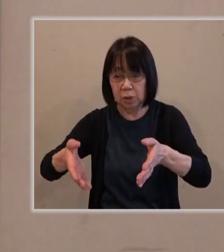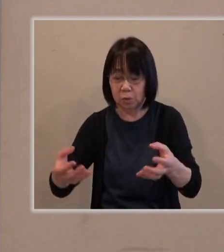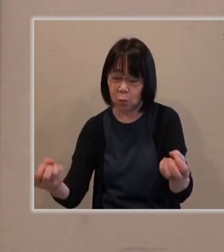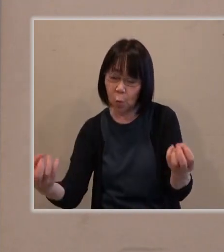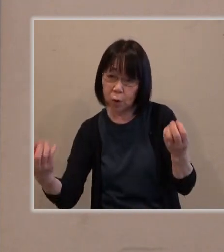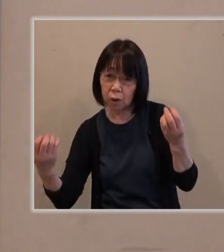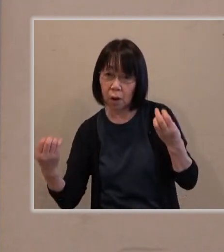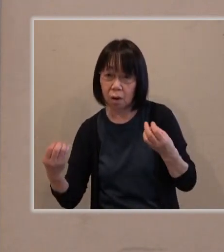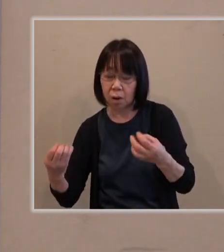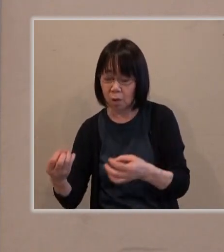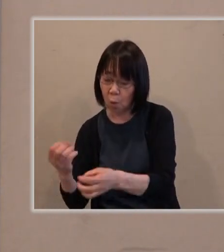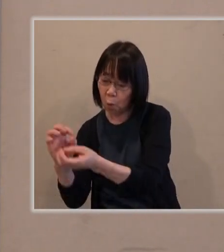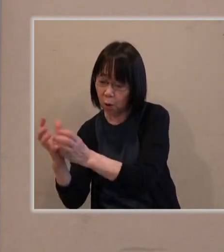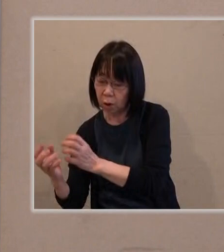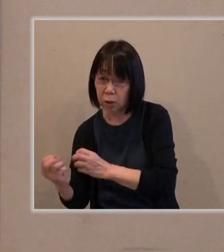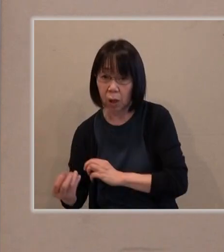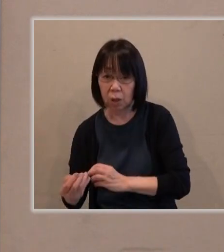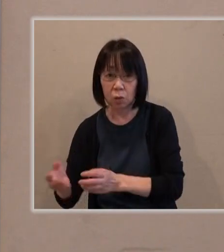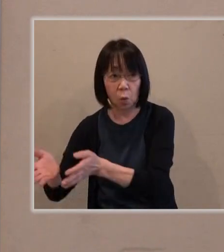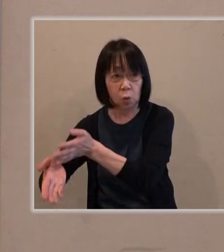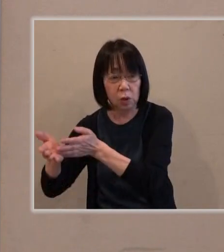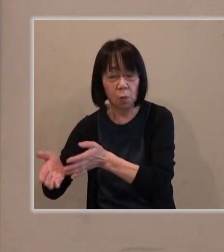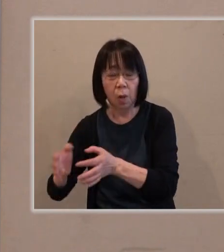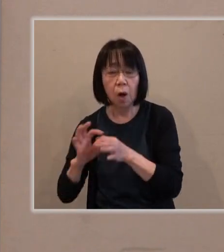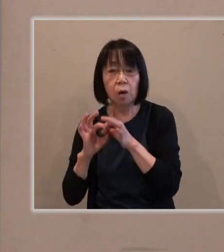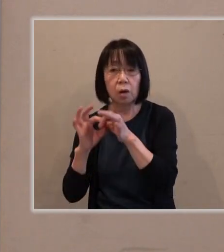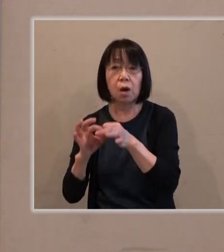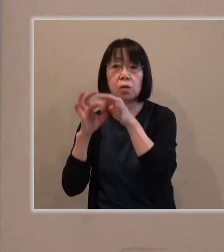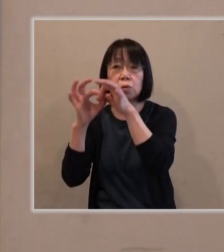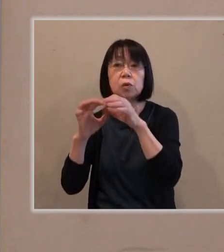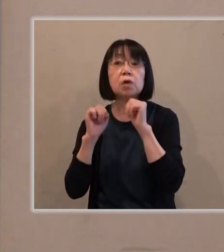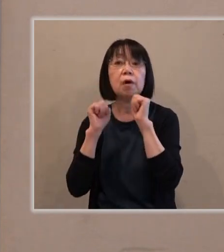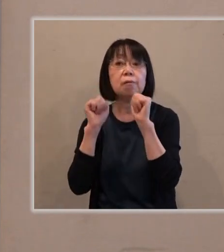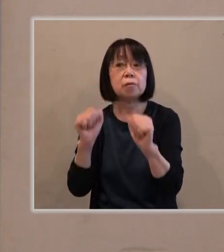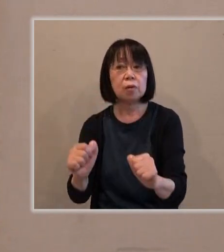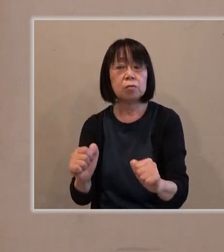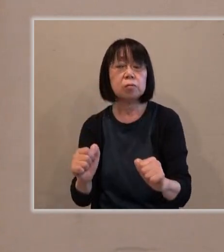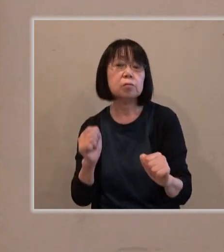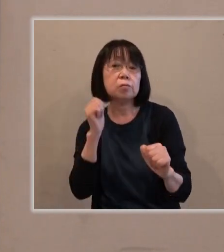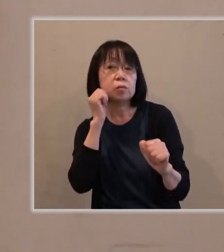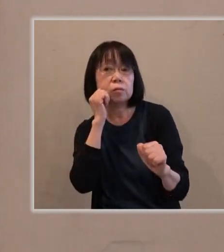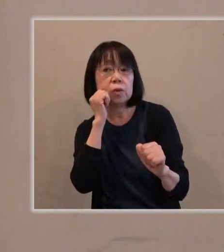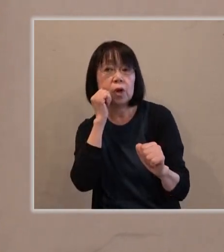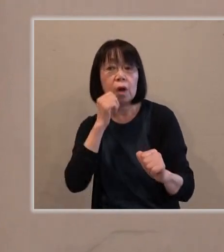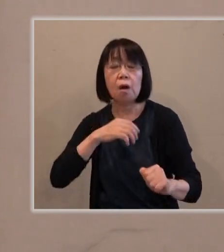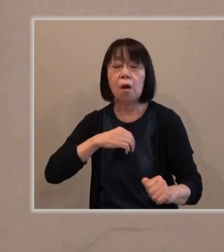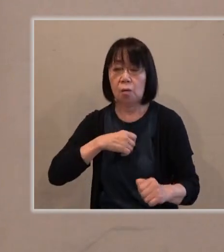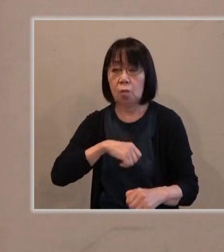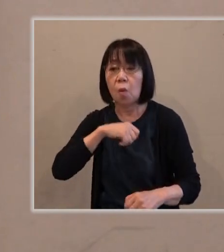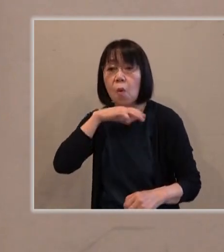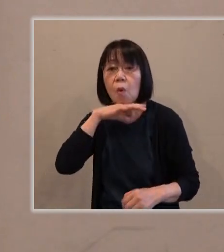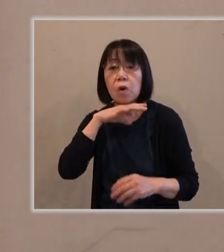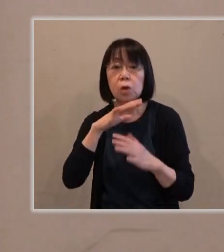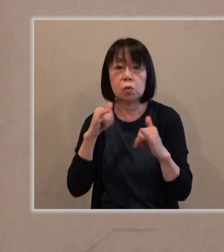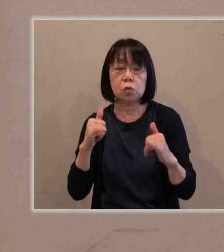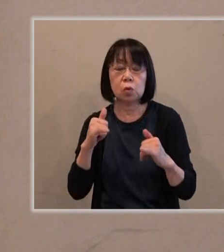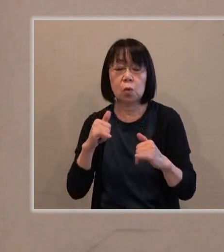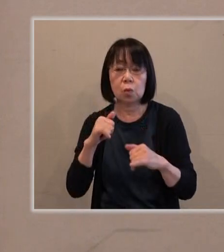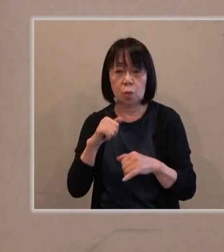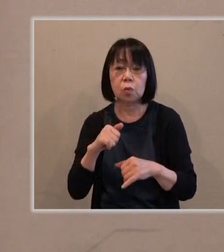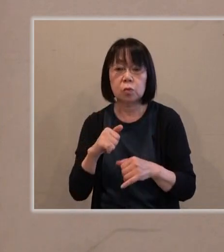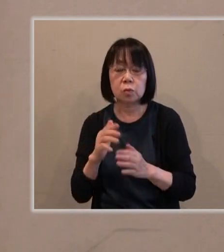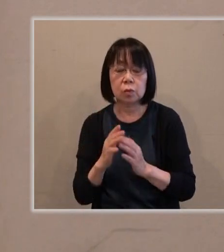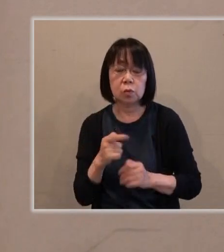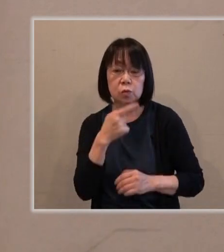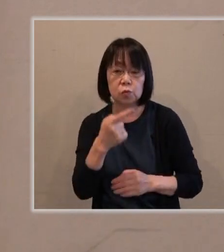とか、そういうことをやっぱり継続してやっているのはやっぱり高齢の方たちが多くて後継者がいないって、若